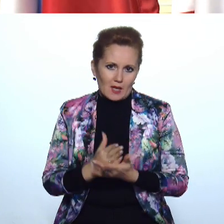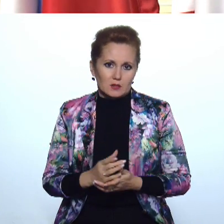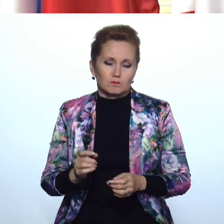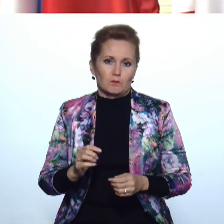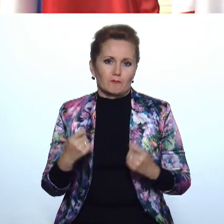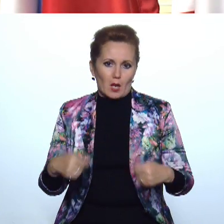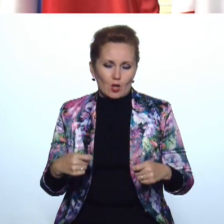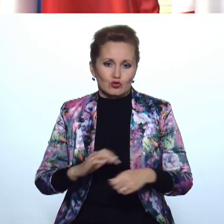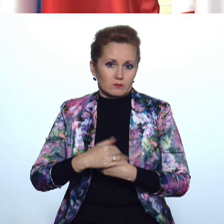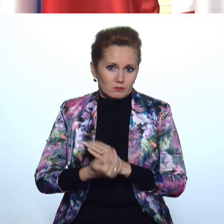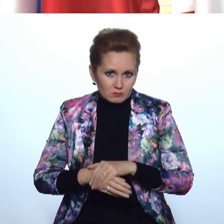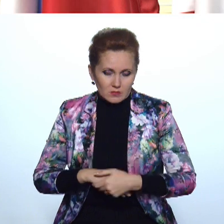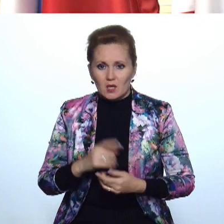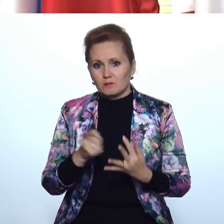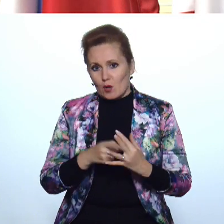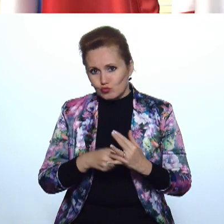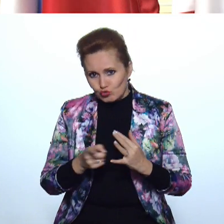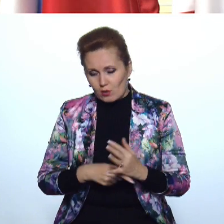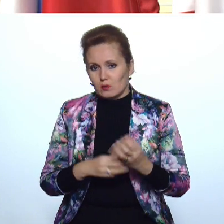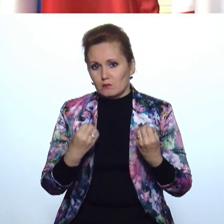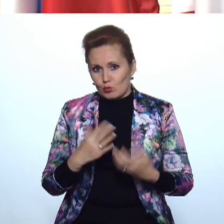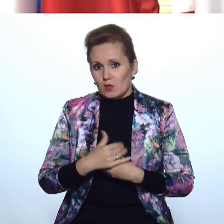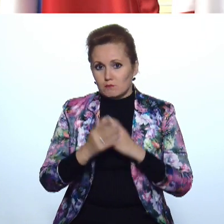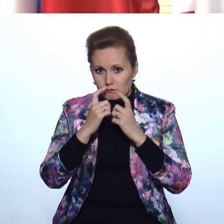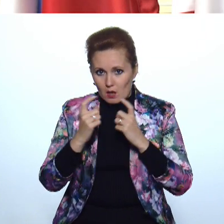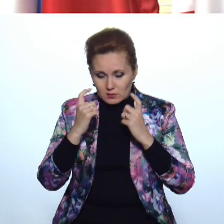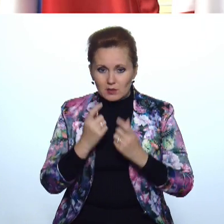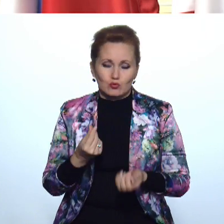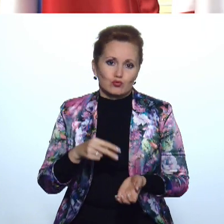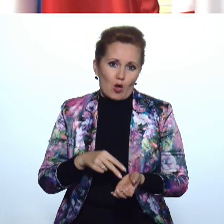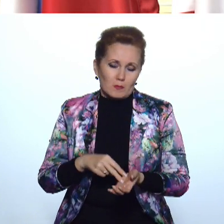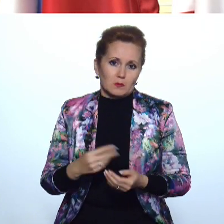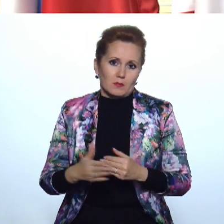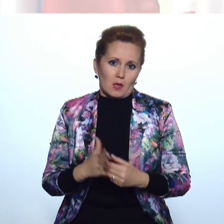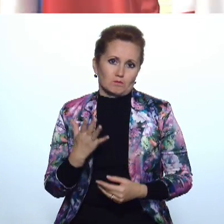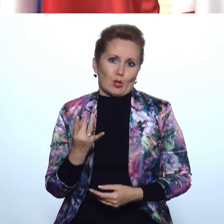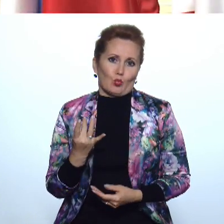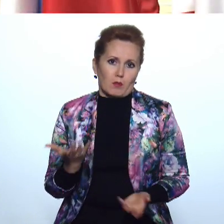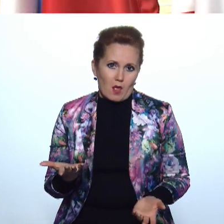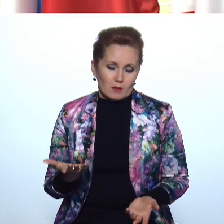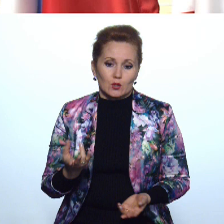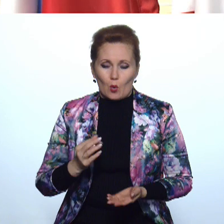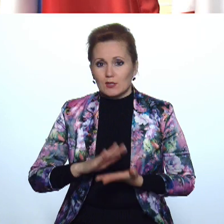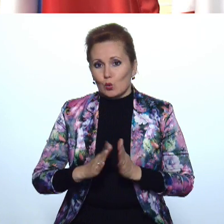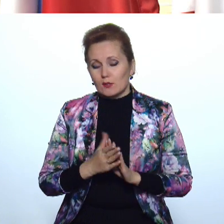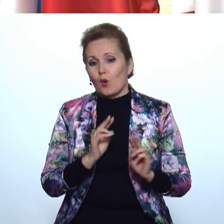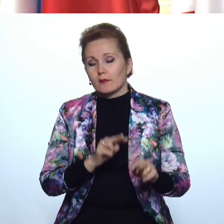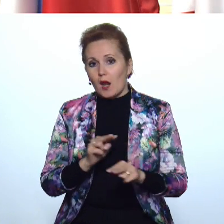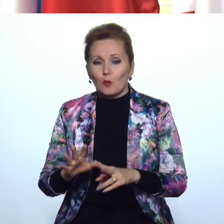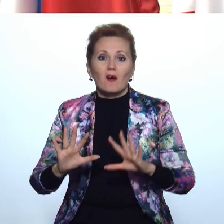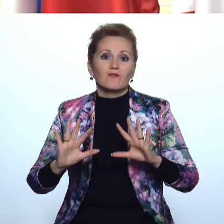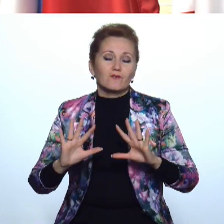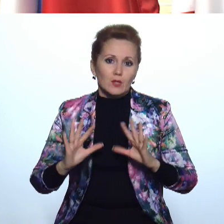средства индивидуальной защиты, ну, не медицинские, а просто маски. Средняя стоимость составляет 5 рублей. Мы ситуацию контролируем и в